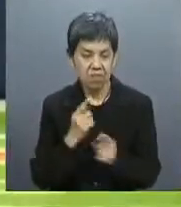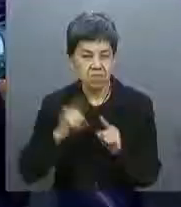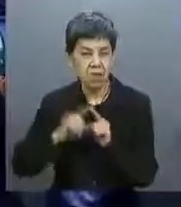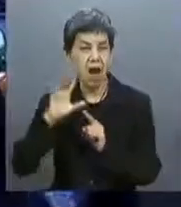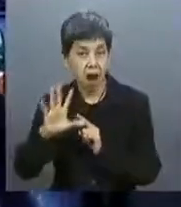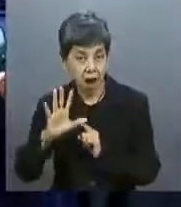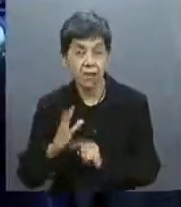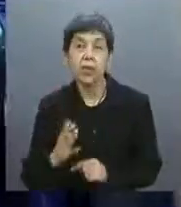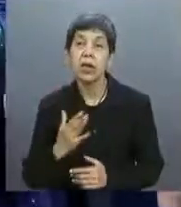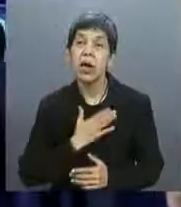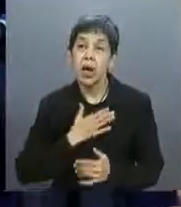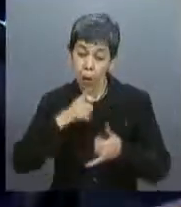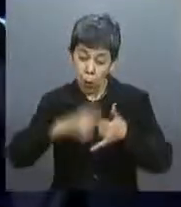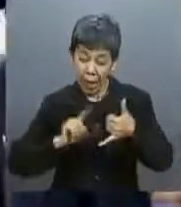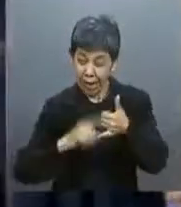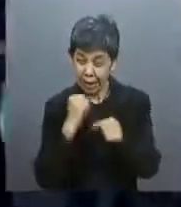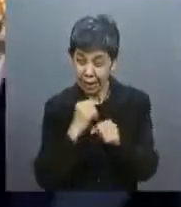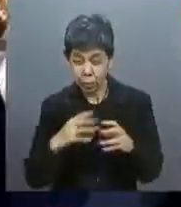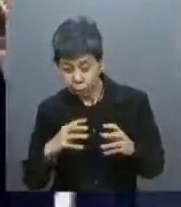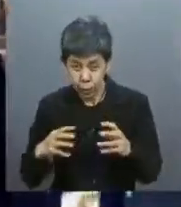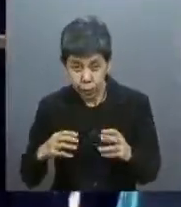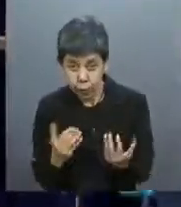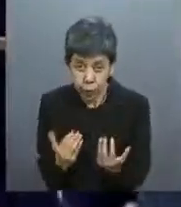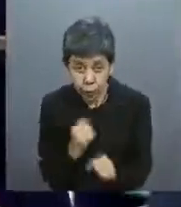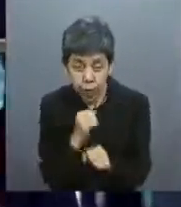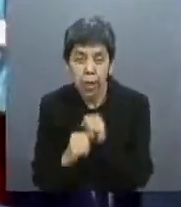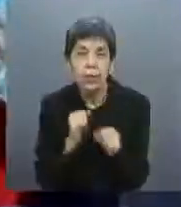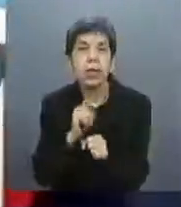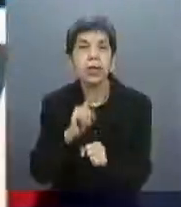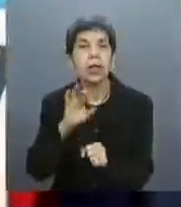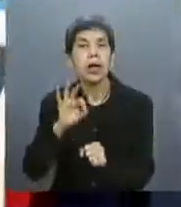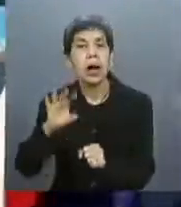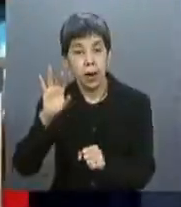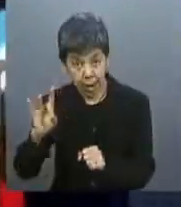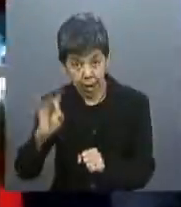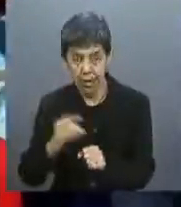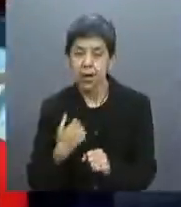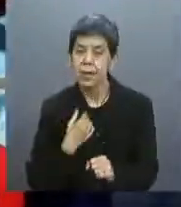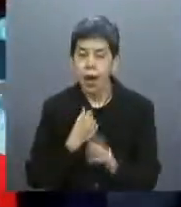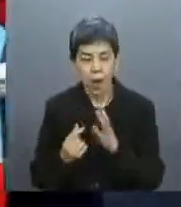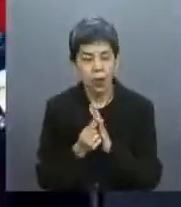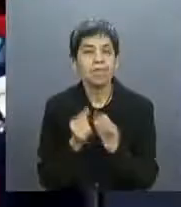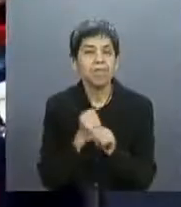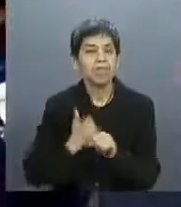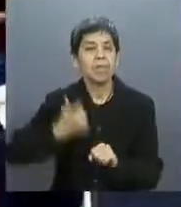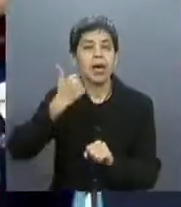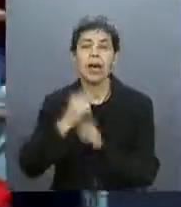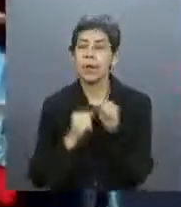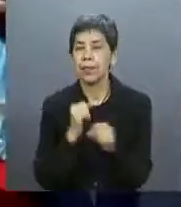ยประวัติของแมนนิงนะครับเริ่มต้นเล่นกับอินเดียนาโพลิสโค้ชในปี1998ได้แหวนแชมป์กับทีมครั้ง